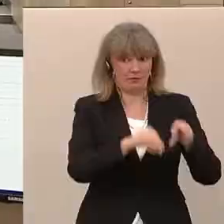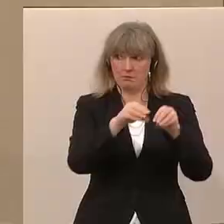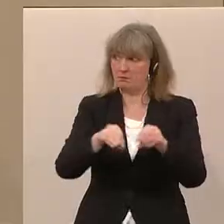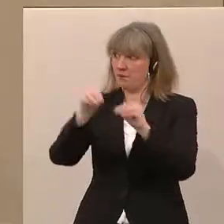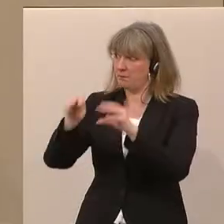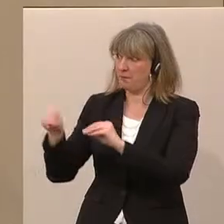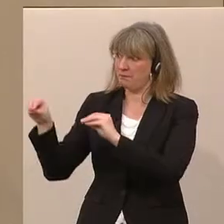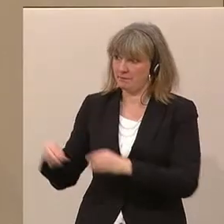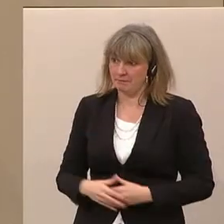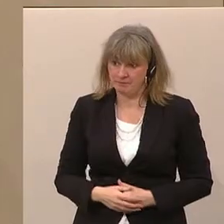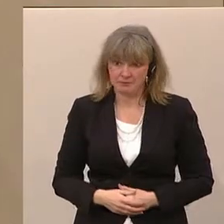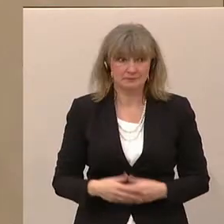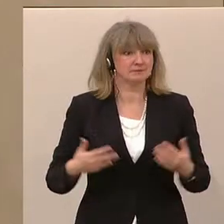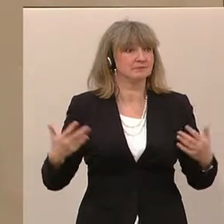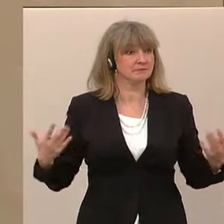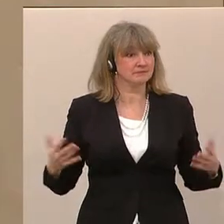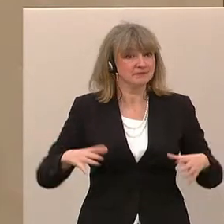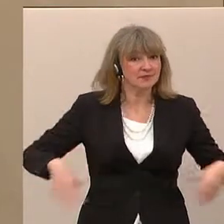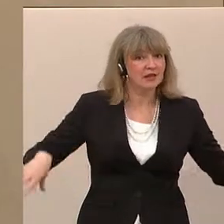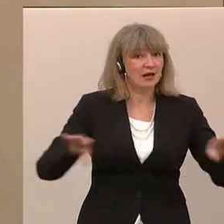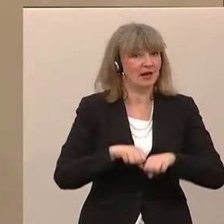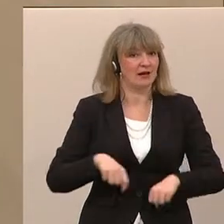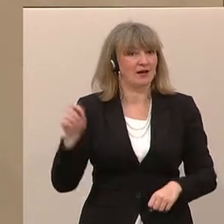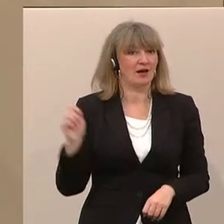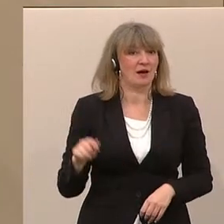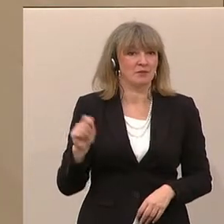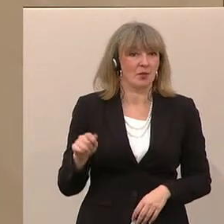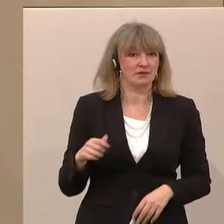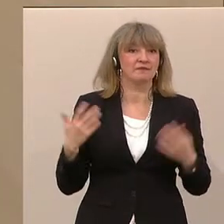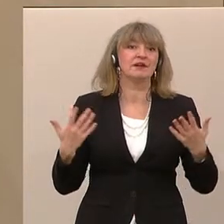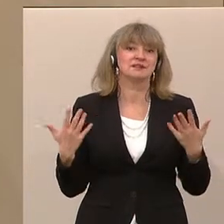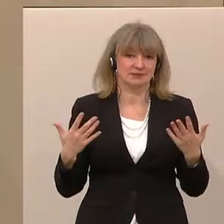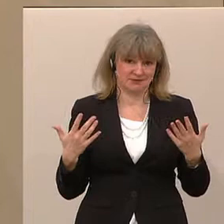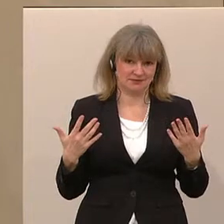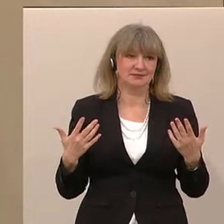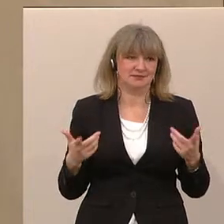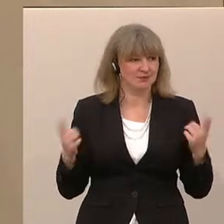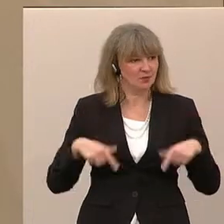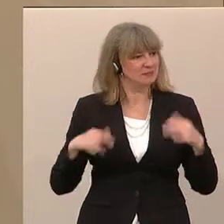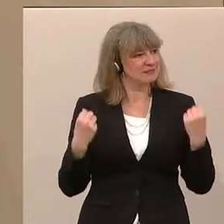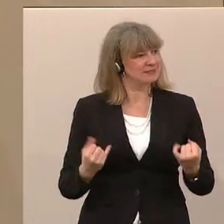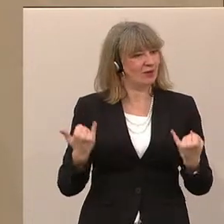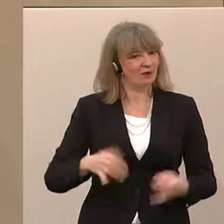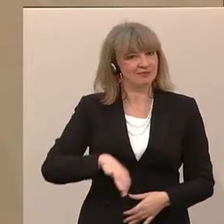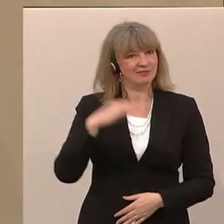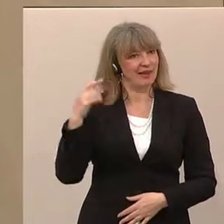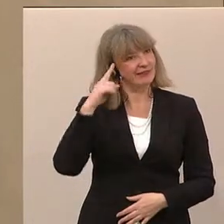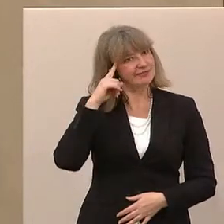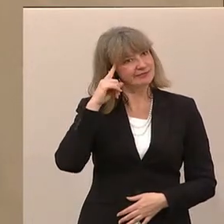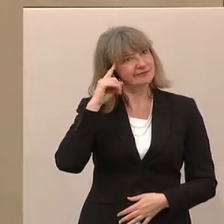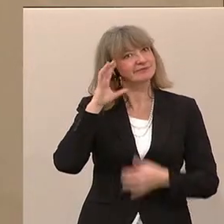haben. Und alle diese Abgeordneten werden mit Sicherheit auch den heutigen Tag zum Anlass